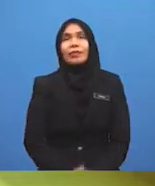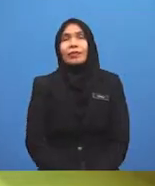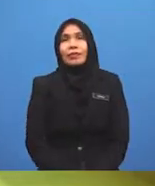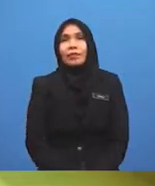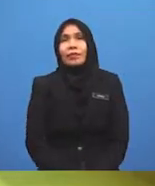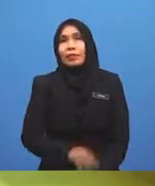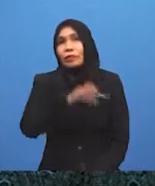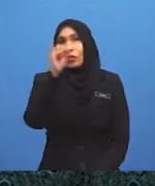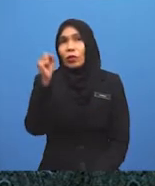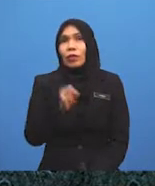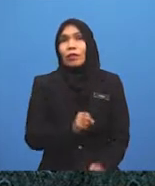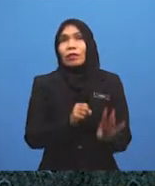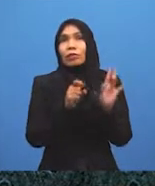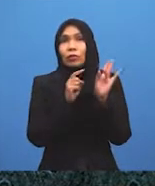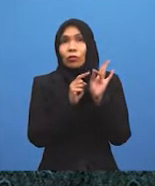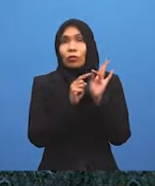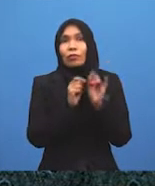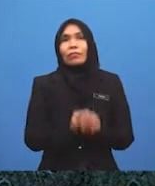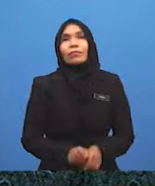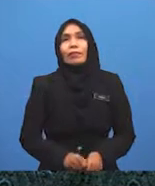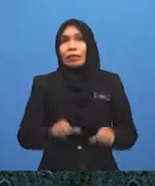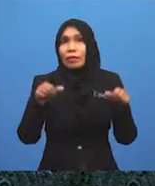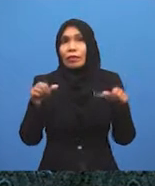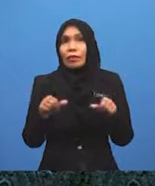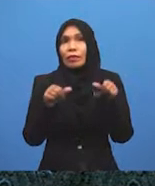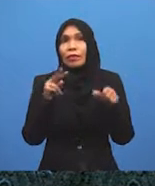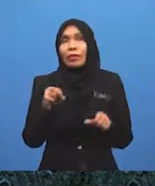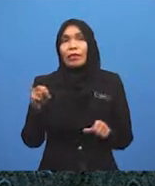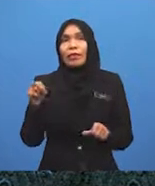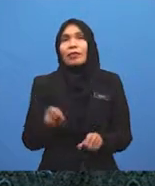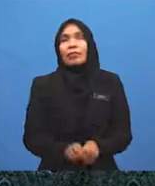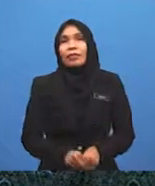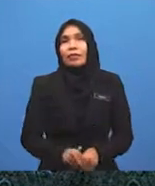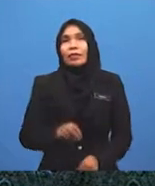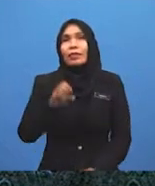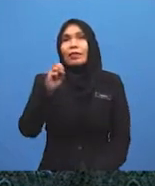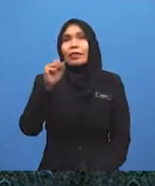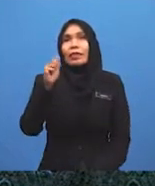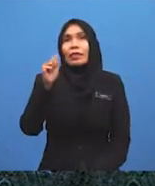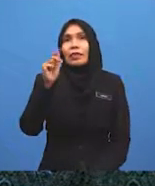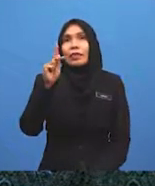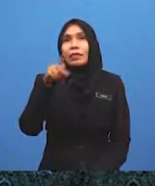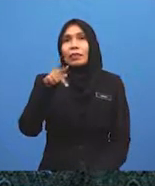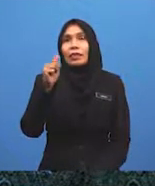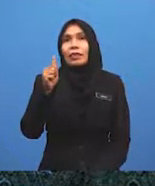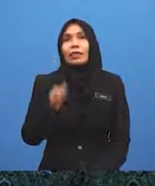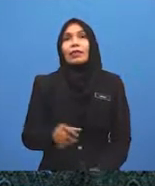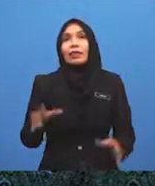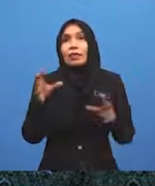Soalan ketujuh. Amalan, siapa dapat mewujudkan